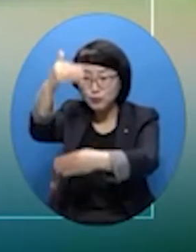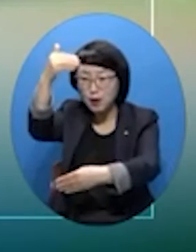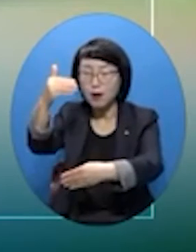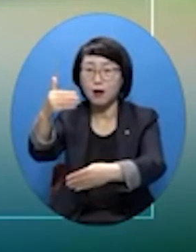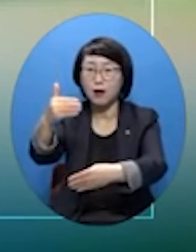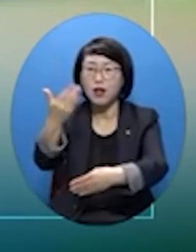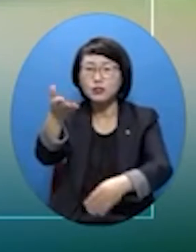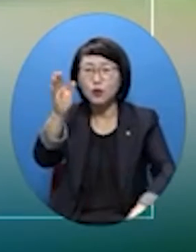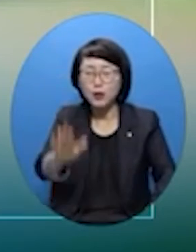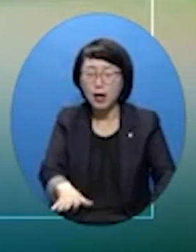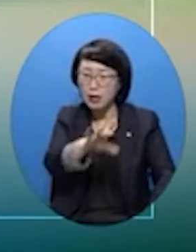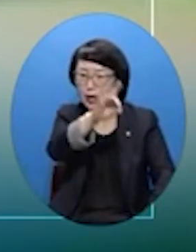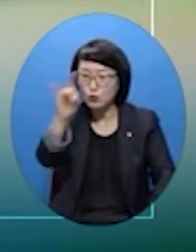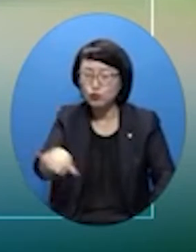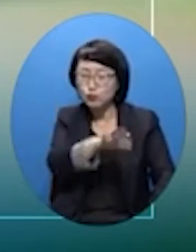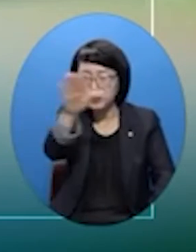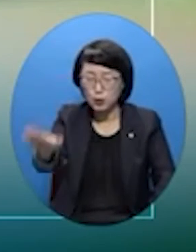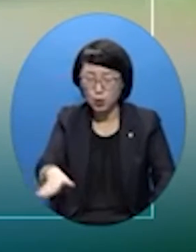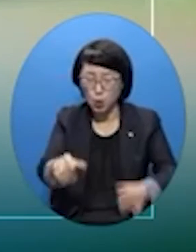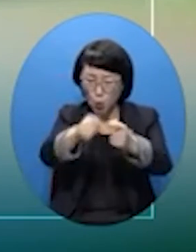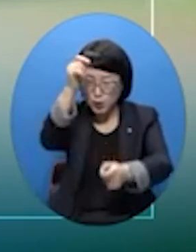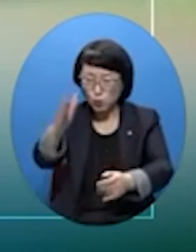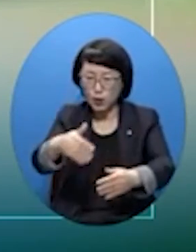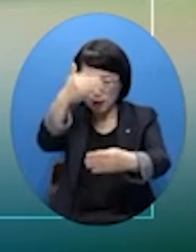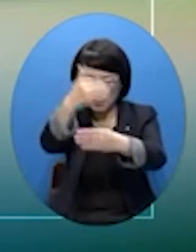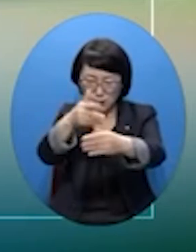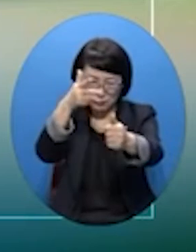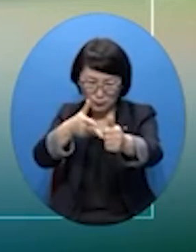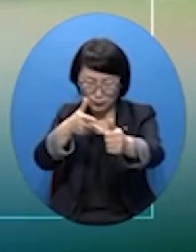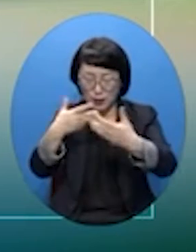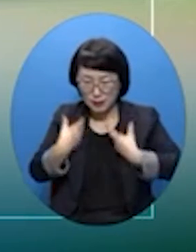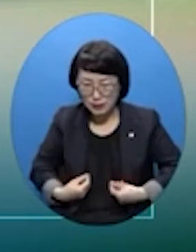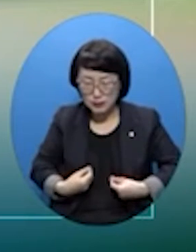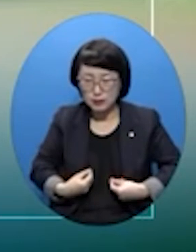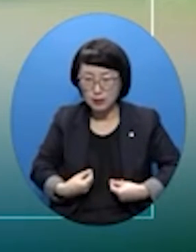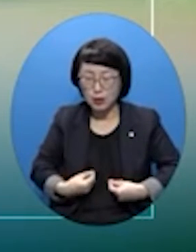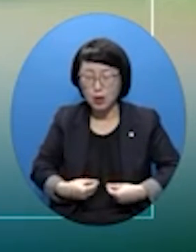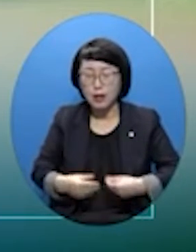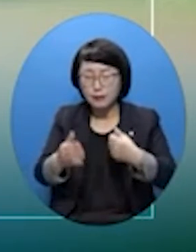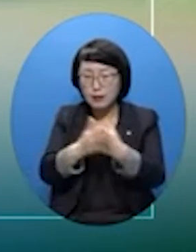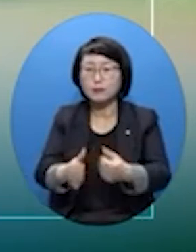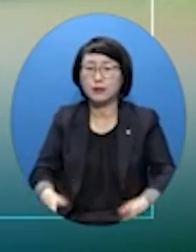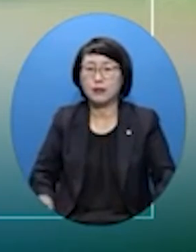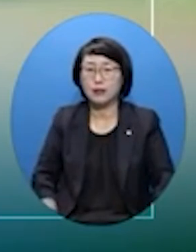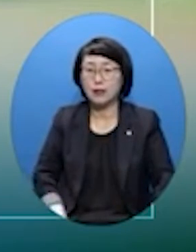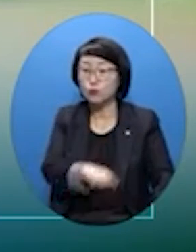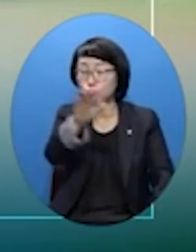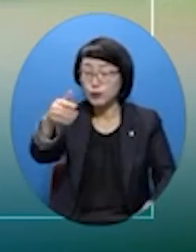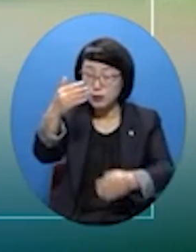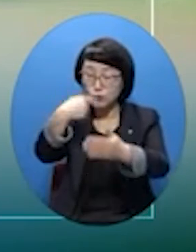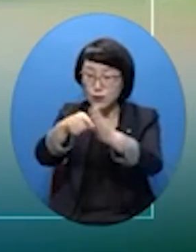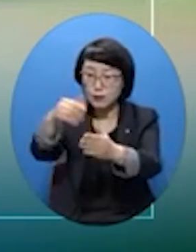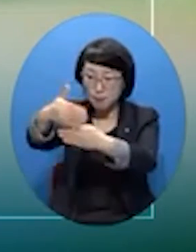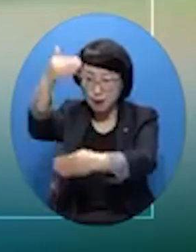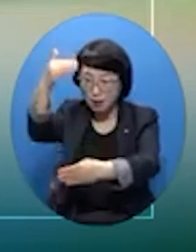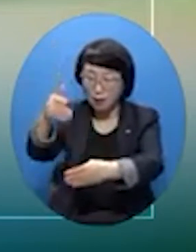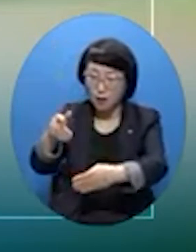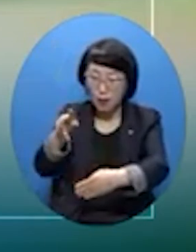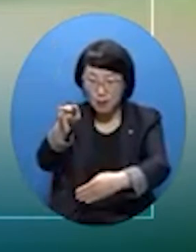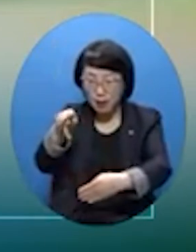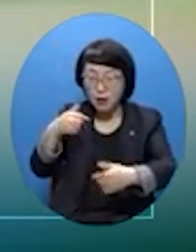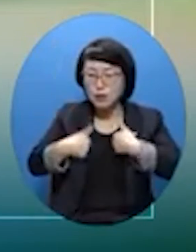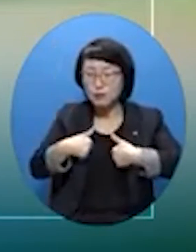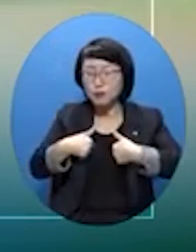열린다. 그러나 종종 우리는 너무 오랫동안 닫힌 문을 낙심과 비통함으로 보므로 우리를 위해 열려있는 문을 기쁨과